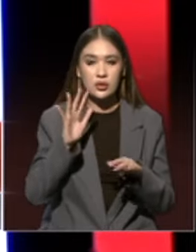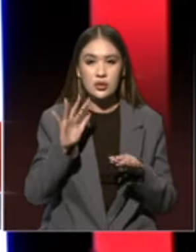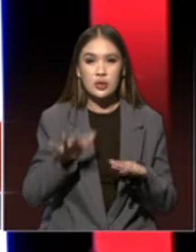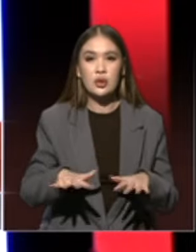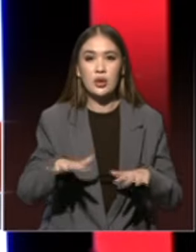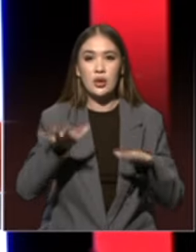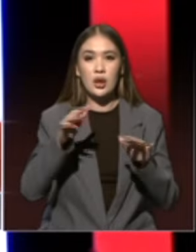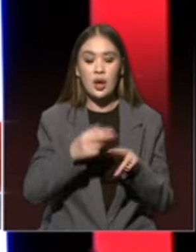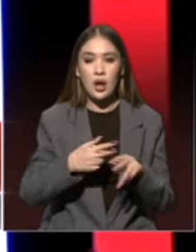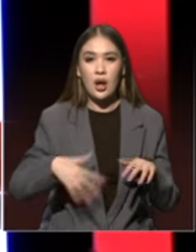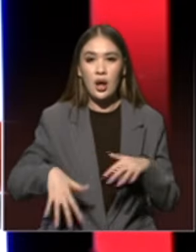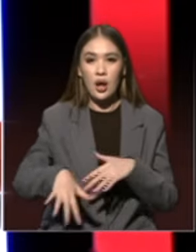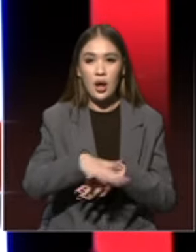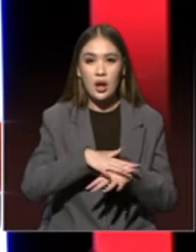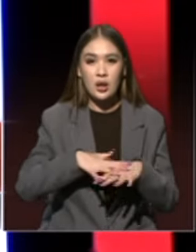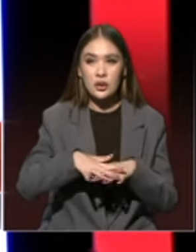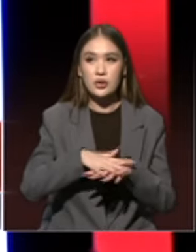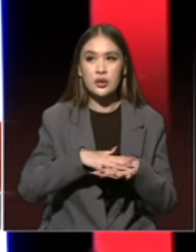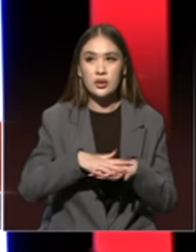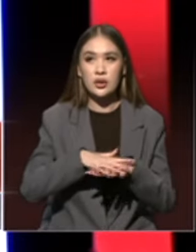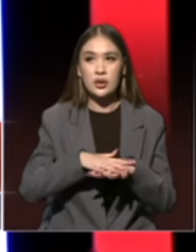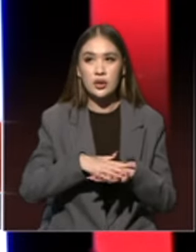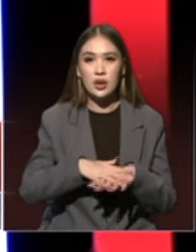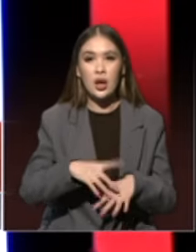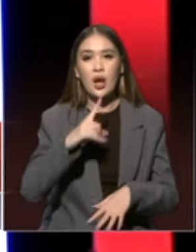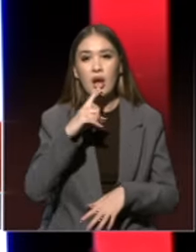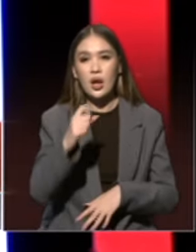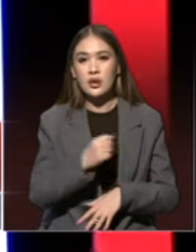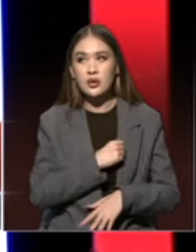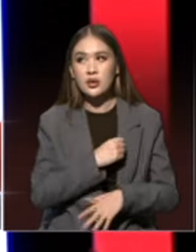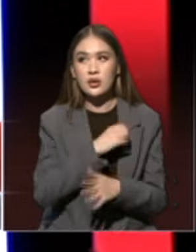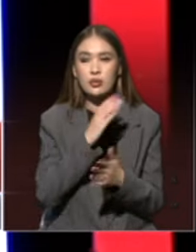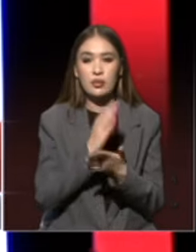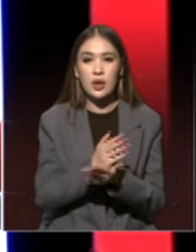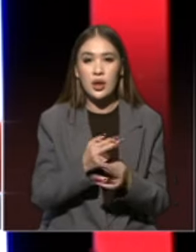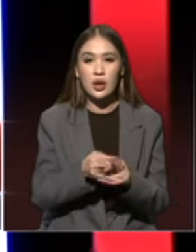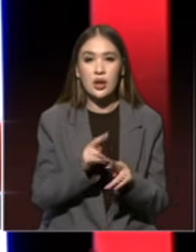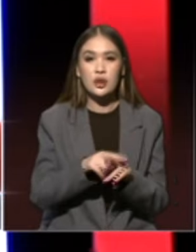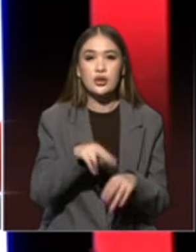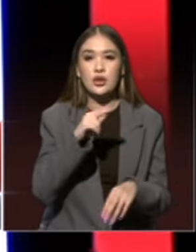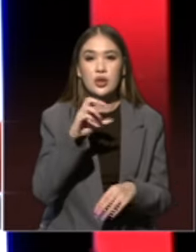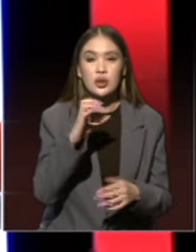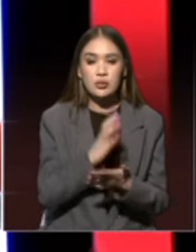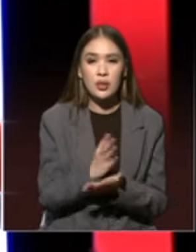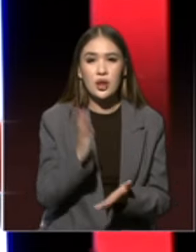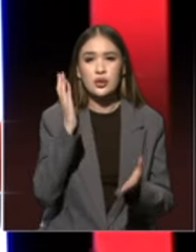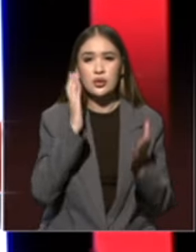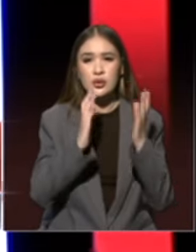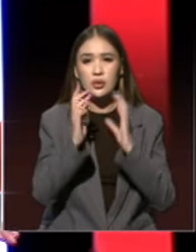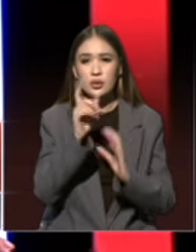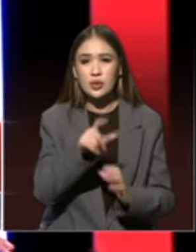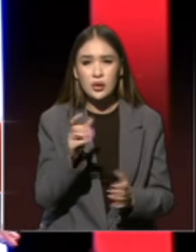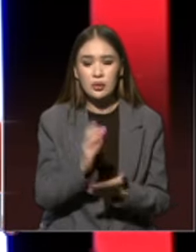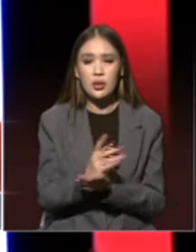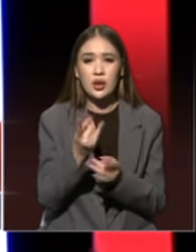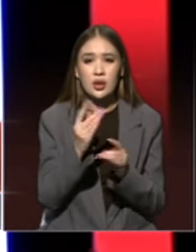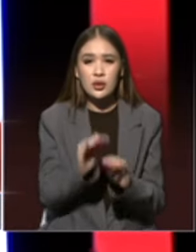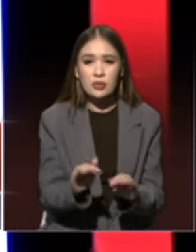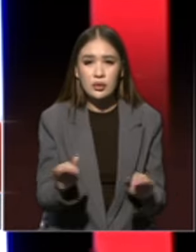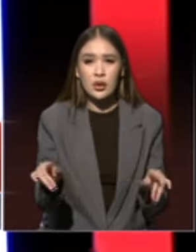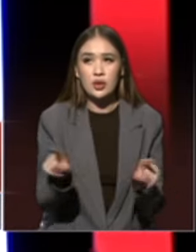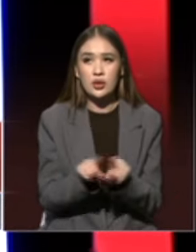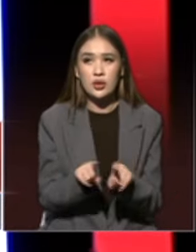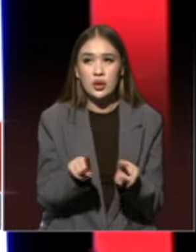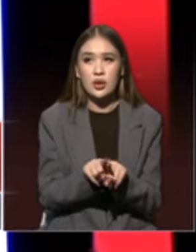Біздің халық кәдімгі әскерилеріміз бар, төтеншеліктер бар, студенттер бар, кішкентай балалар жүр. Тіпті